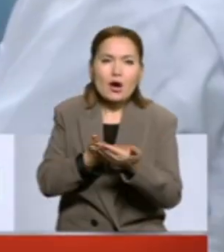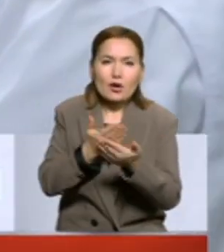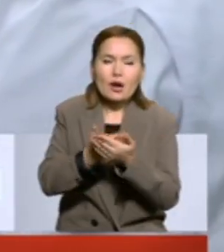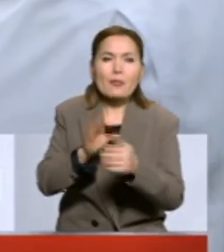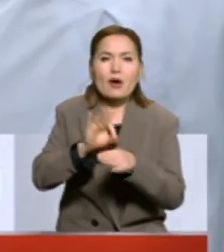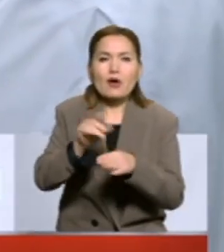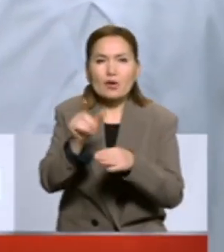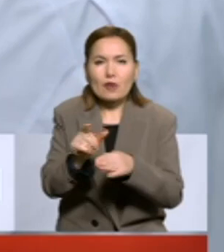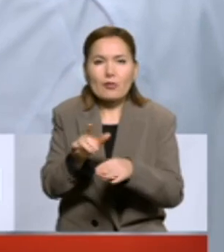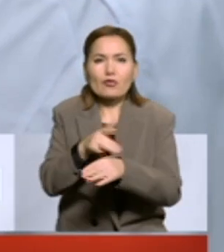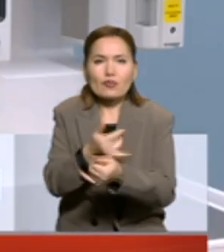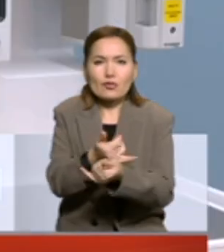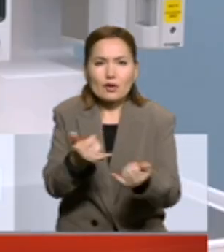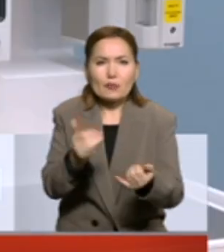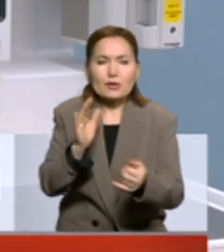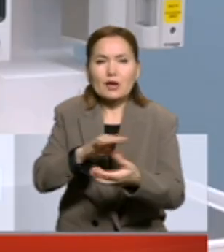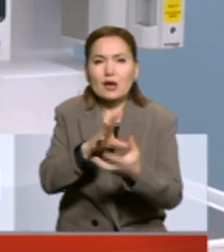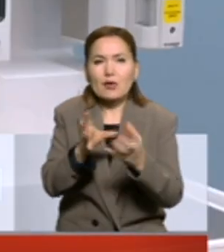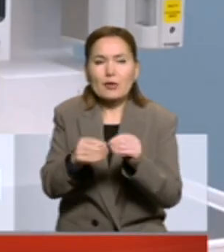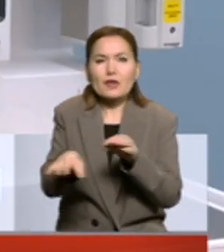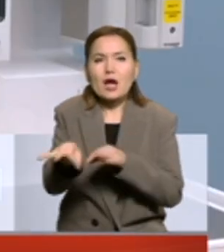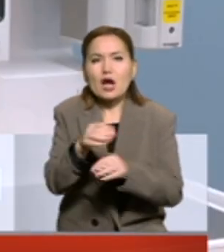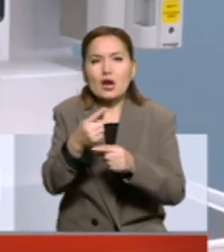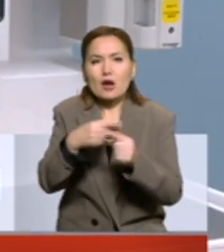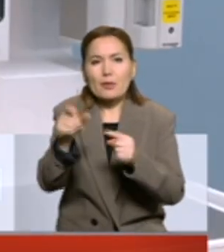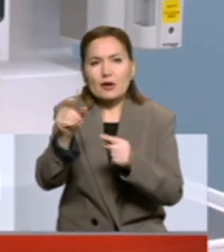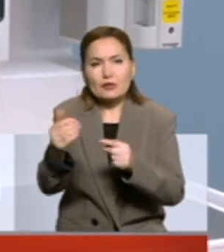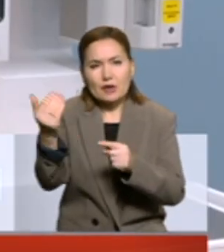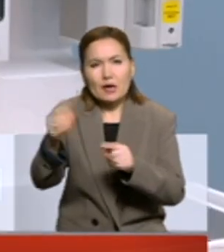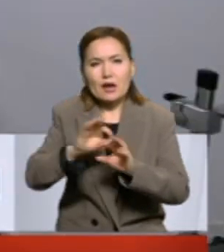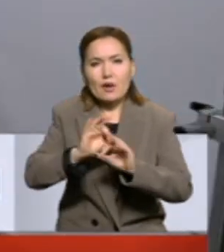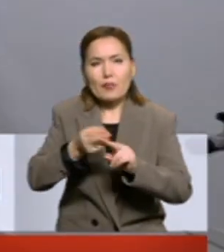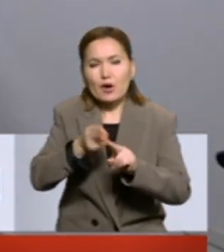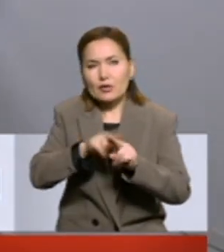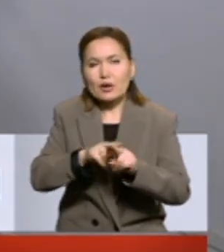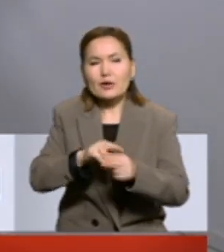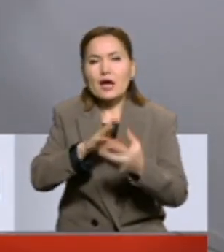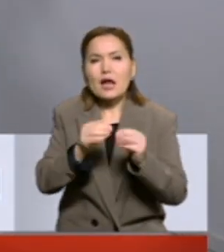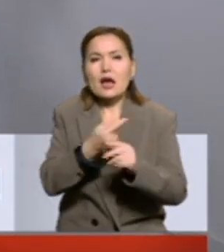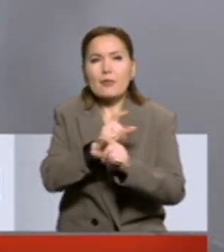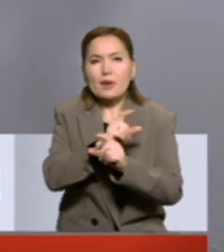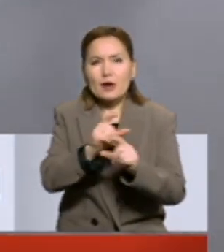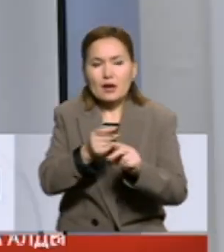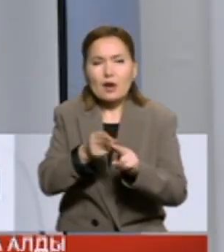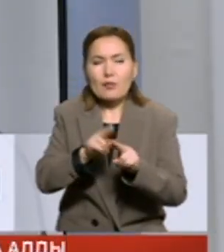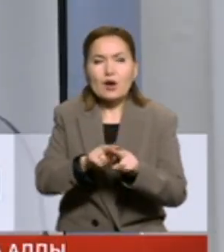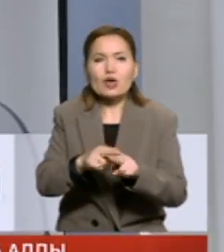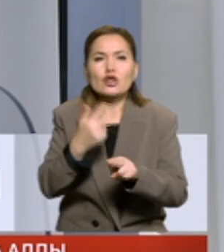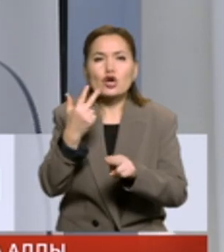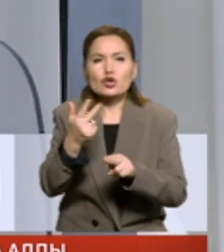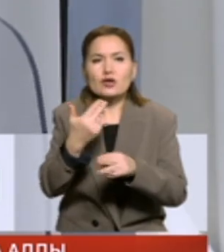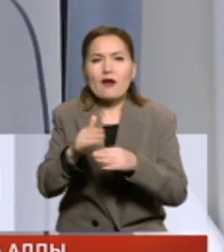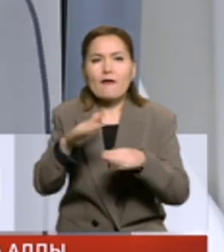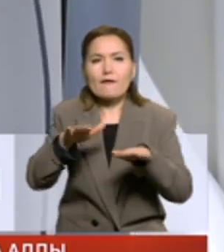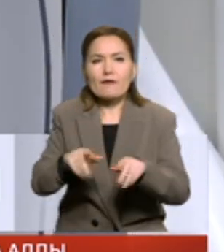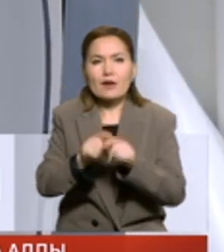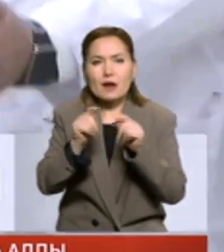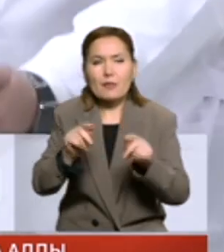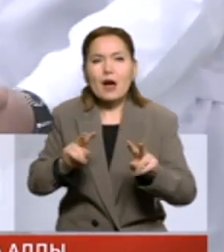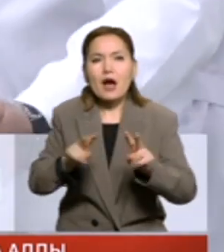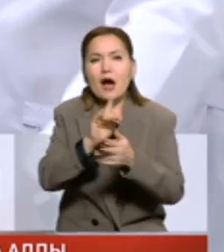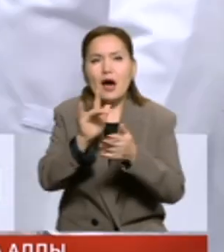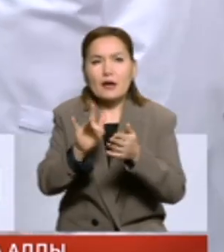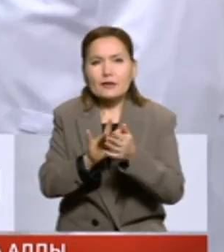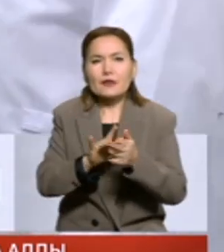дейінгі қызметтер көрсетіледі. Жобаның инвесторы Ерлан Сүлейменовтің айтуынша, бұл CT емханалар желісінің 3-ші филиалы. Елорданың Нұра